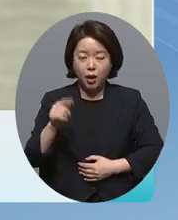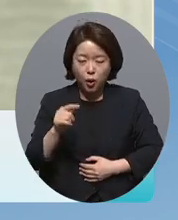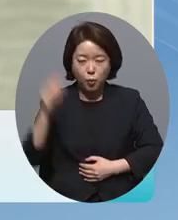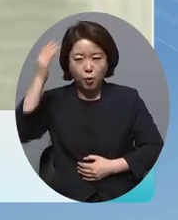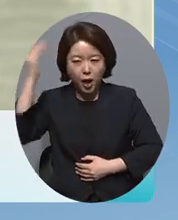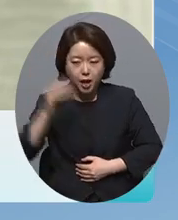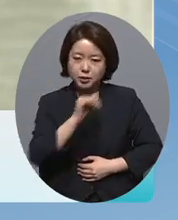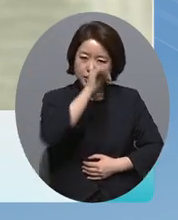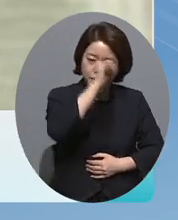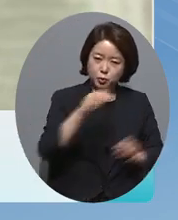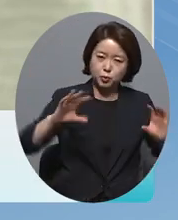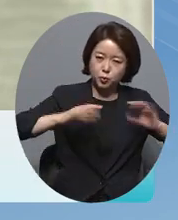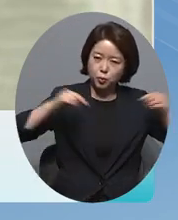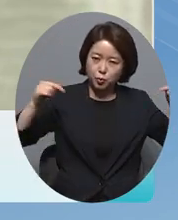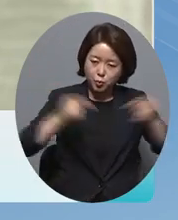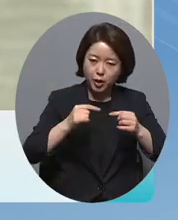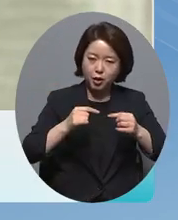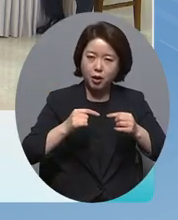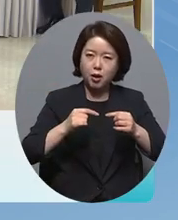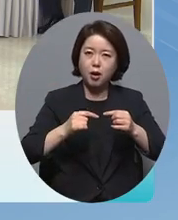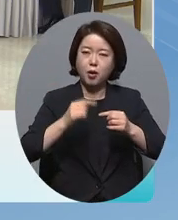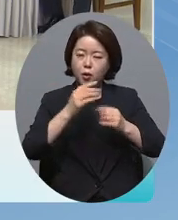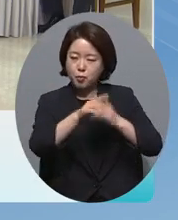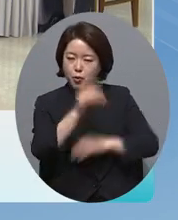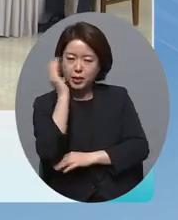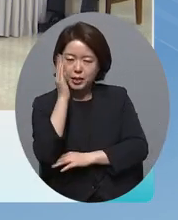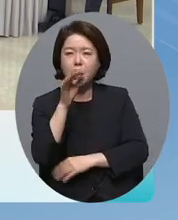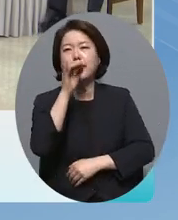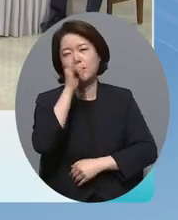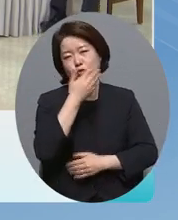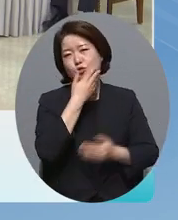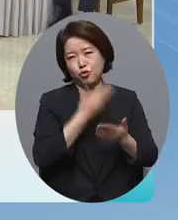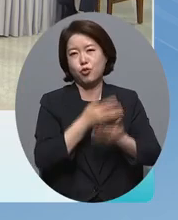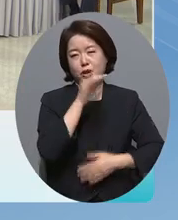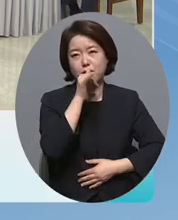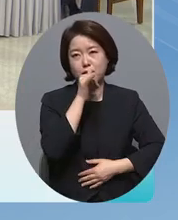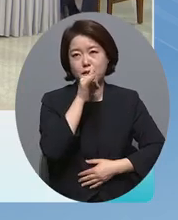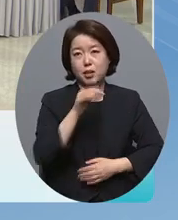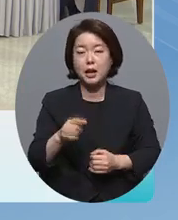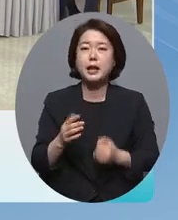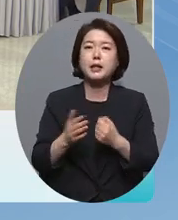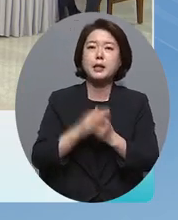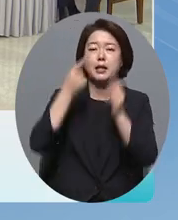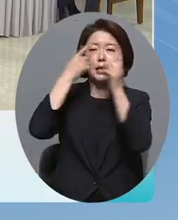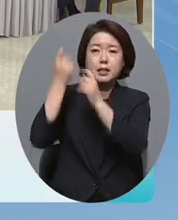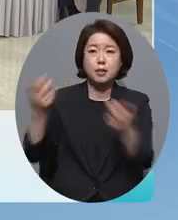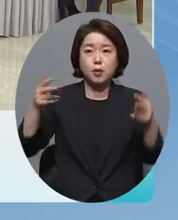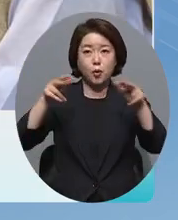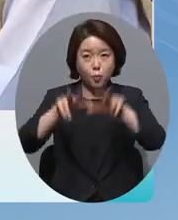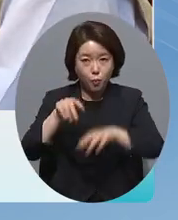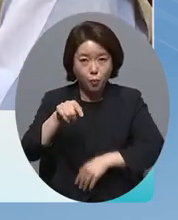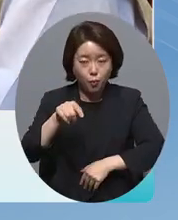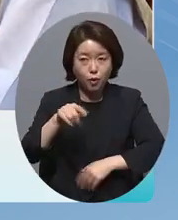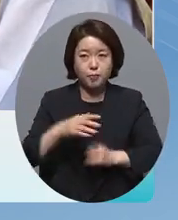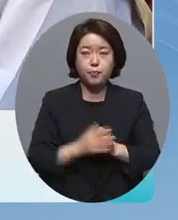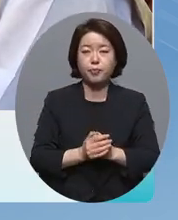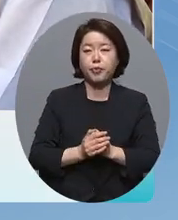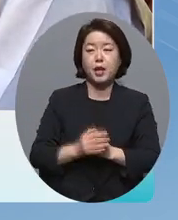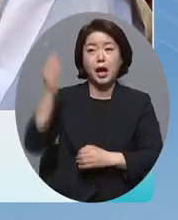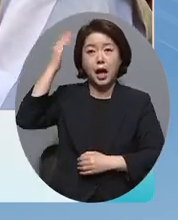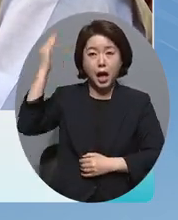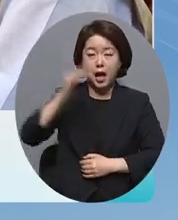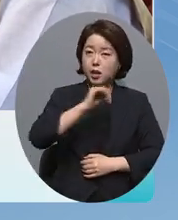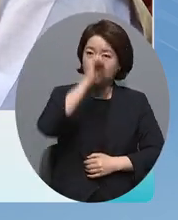한국과 인도 간의 외교관계에서 좀 회자되는 내용이었고요 그래서 이것을 그리고 그 기념공원도 앞서 말씀드렸듯이 뭐